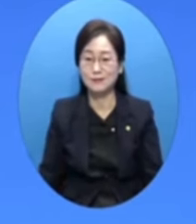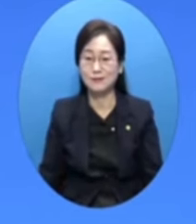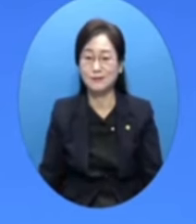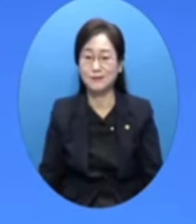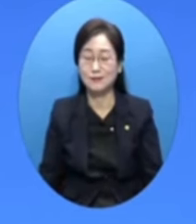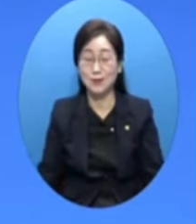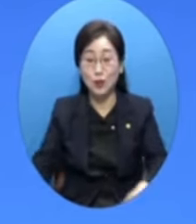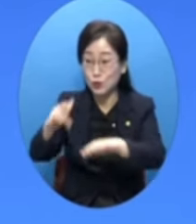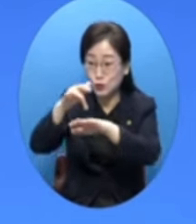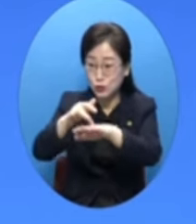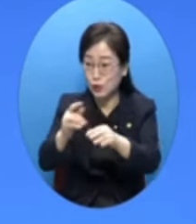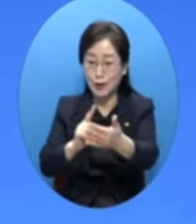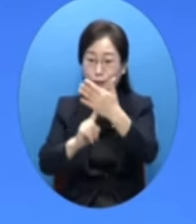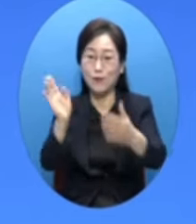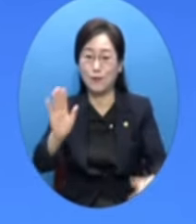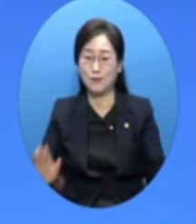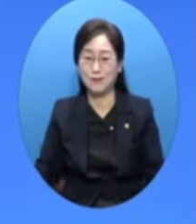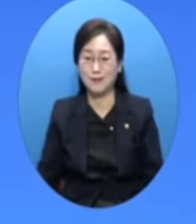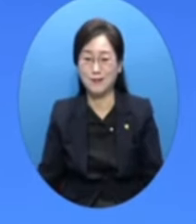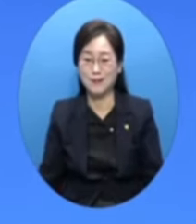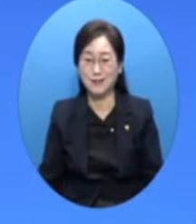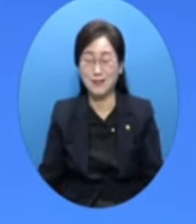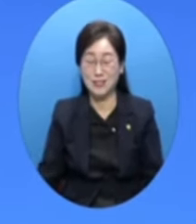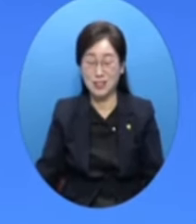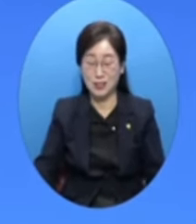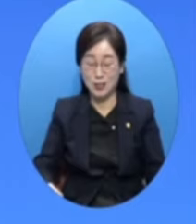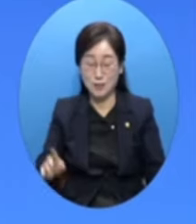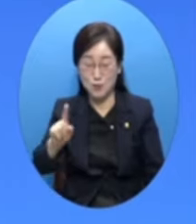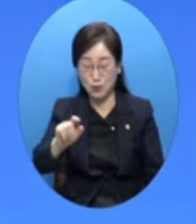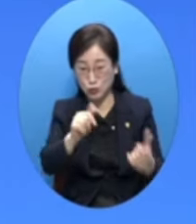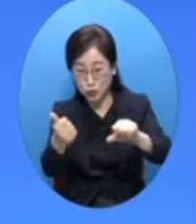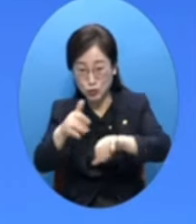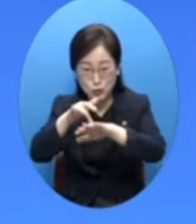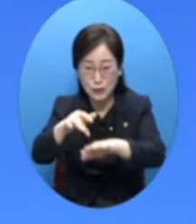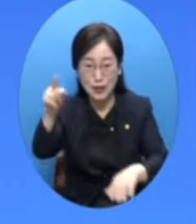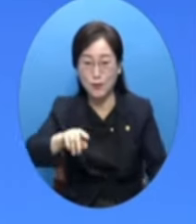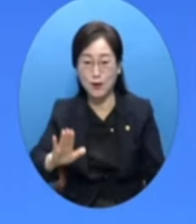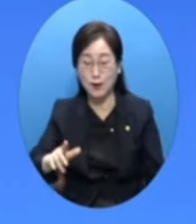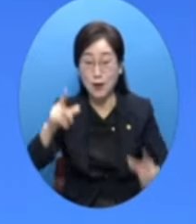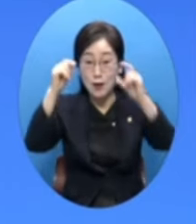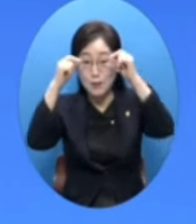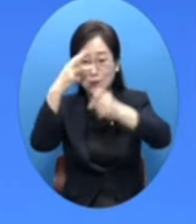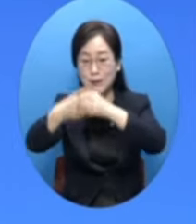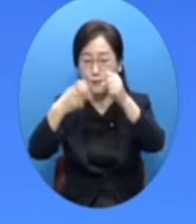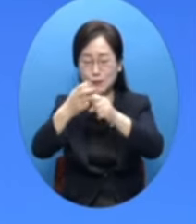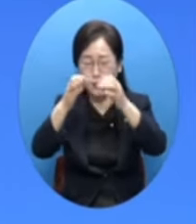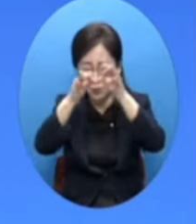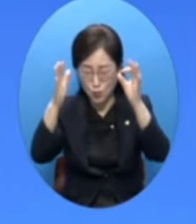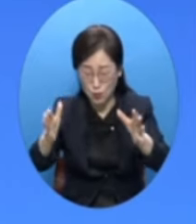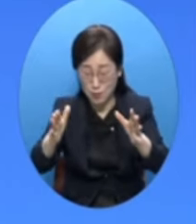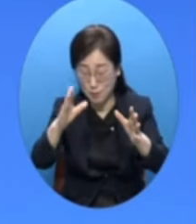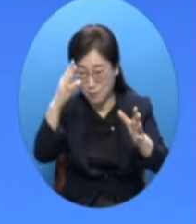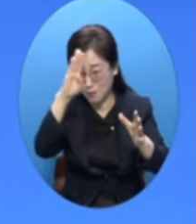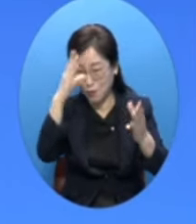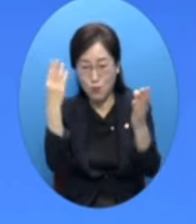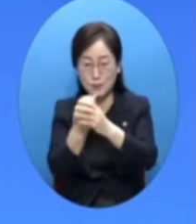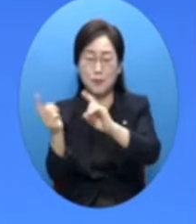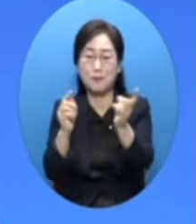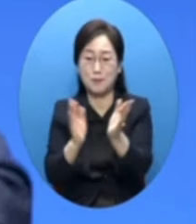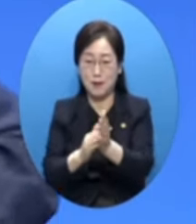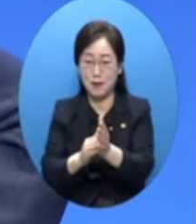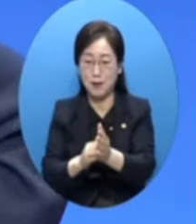더 이상 귀신도 안 나타나고 저승사자도 안 나타나고 불면증에서 30년 만에 노예남을 받게 됐던 것입니다. 어머니가